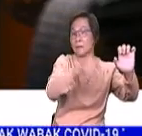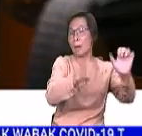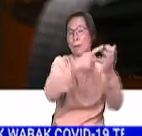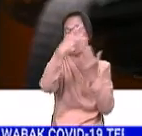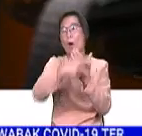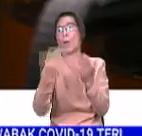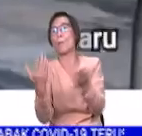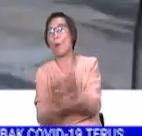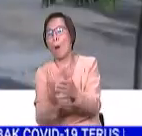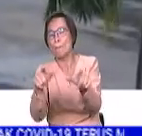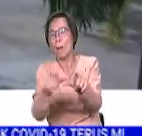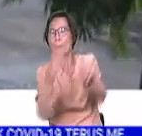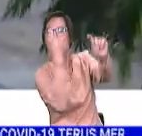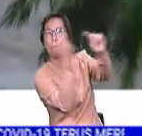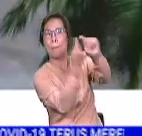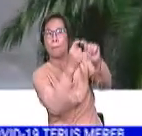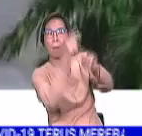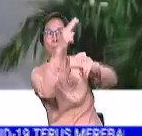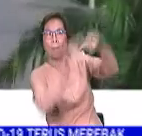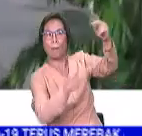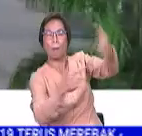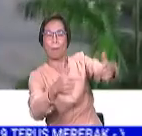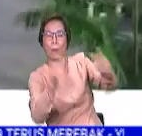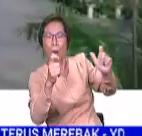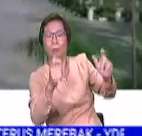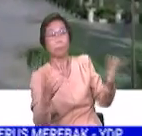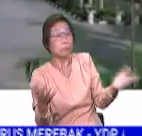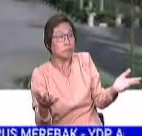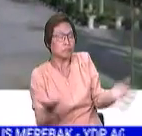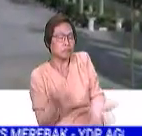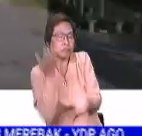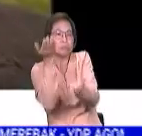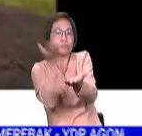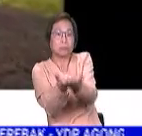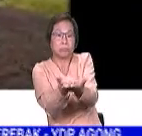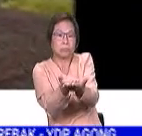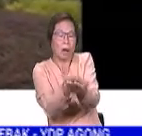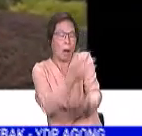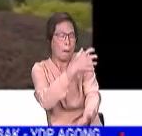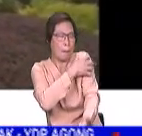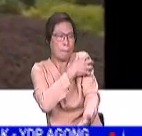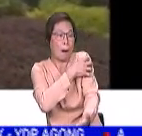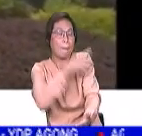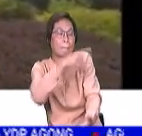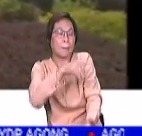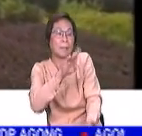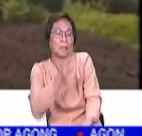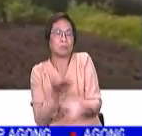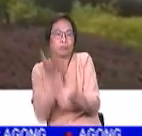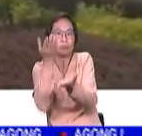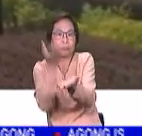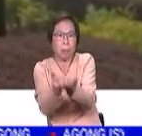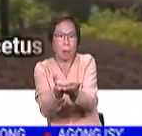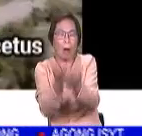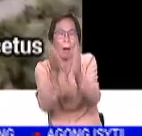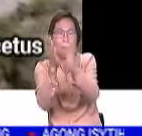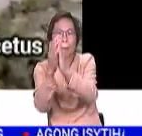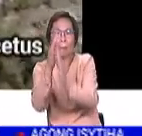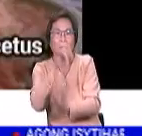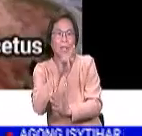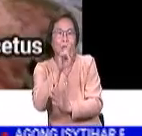inisiatif baharu permit pembinaan secara Express ia ditawarkan oleh pihak berkuasa tempatan Majlis perbandaran